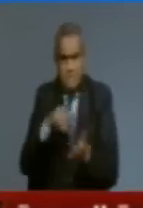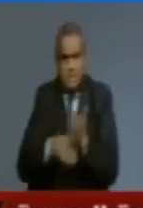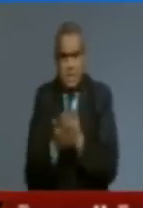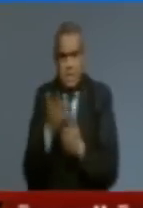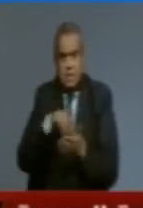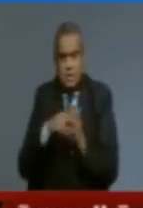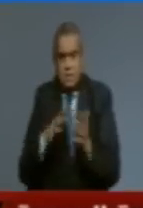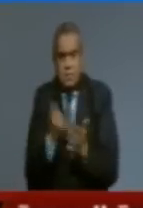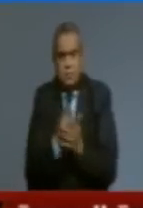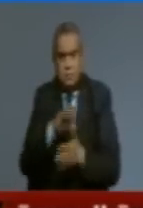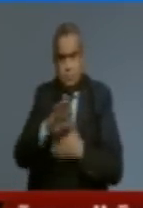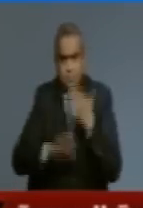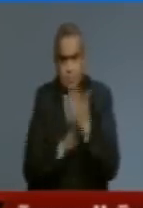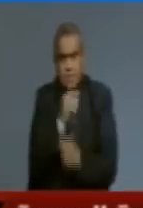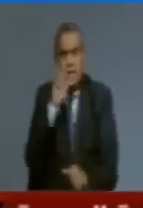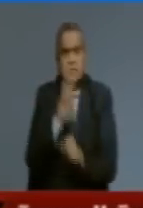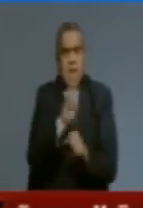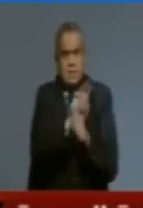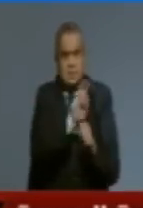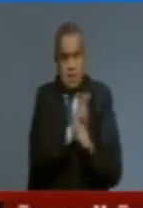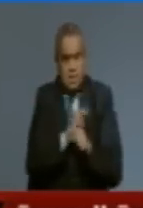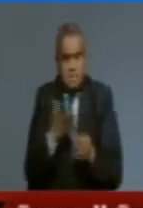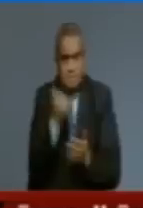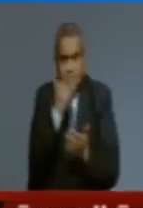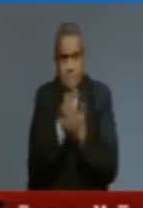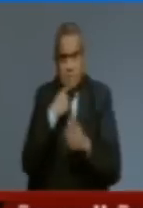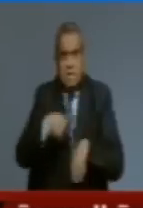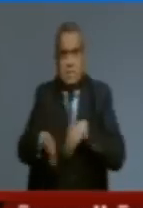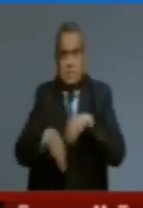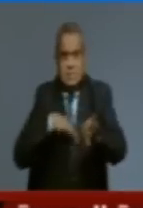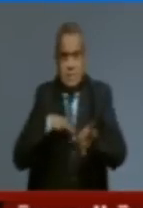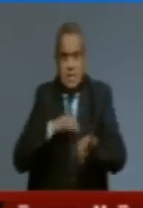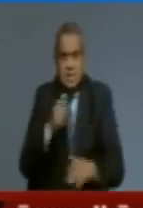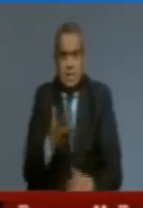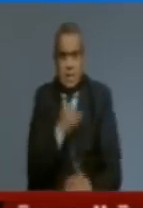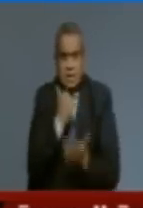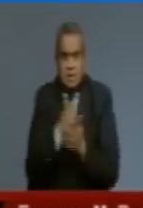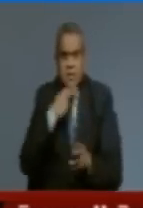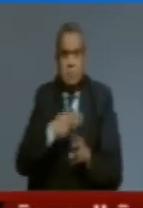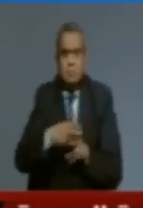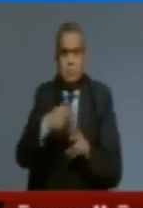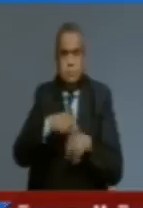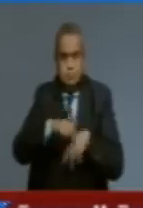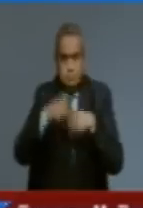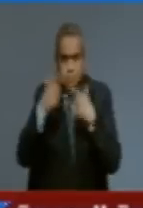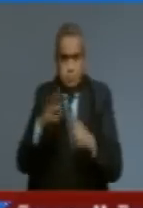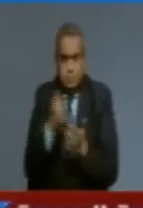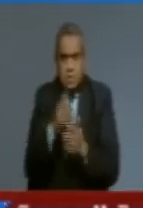أزمة الدين، فإن سياسات التيسير في البلدان الغربية،